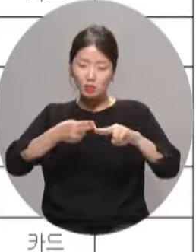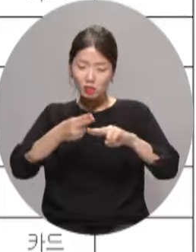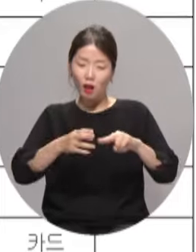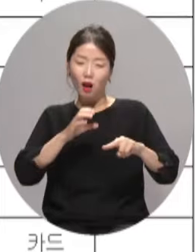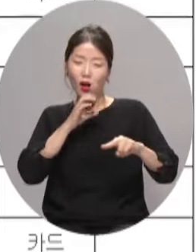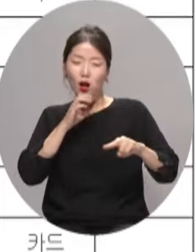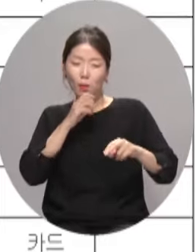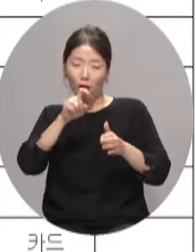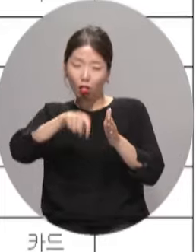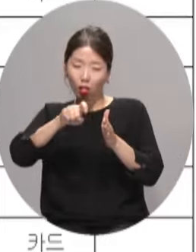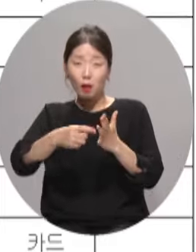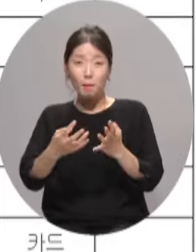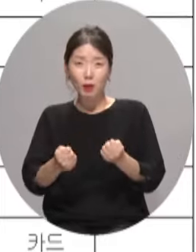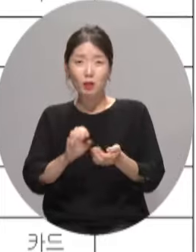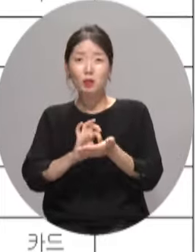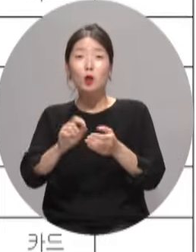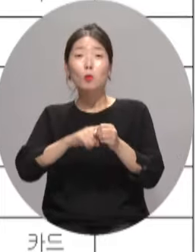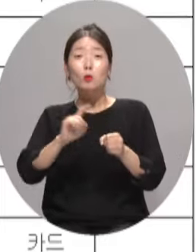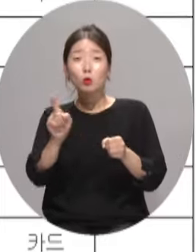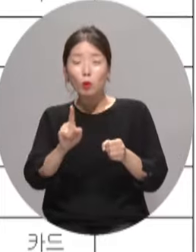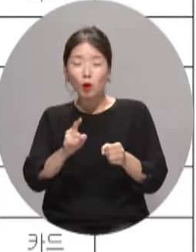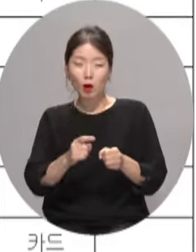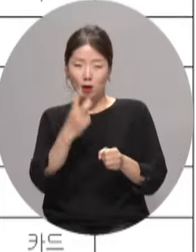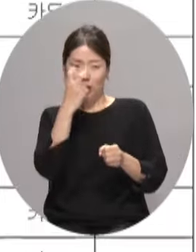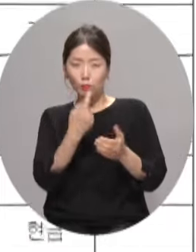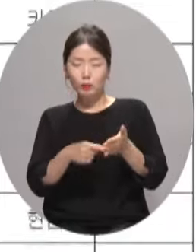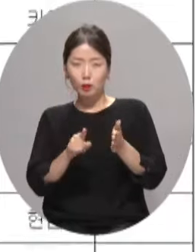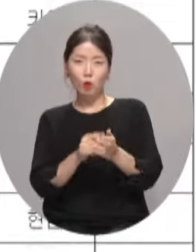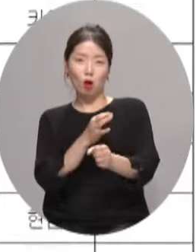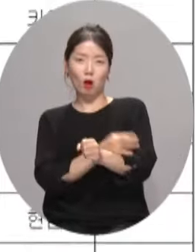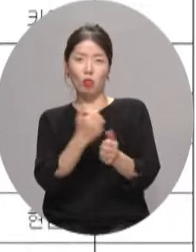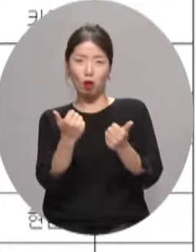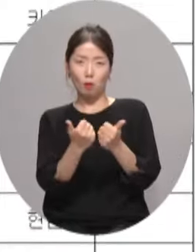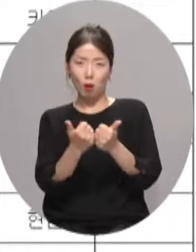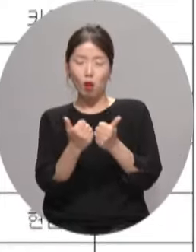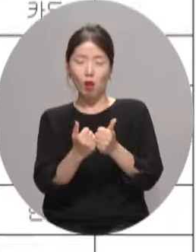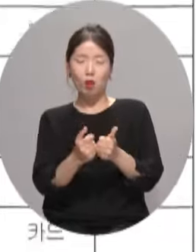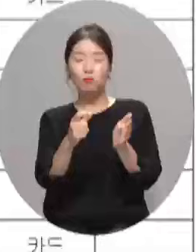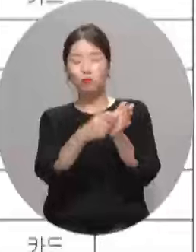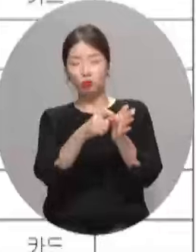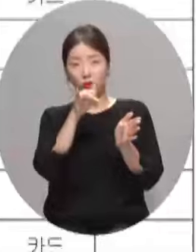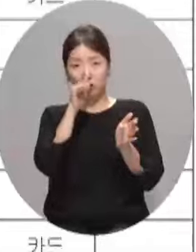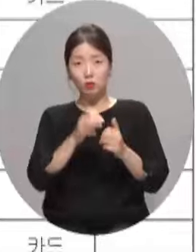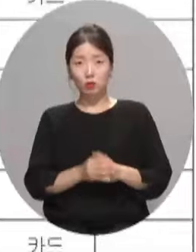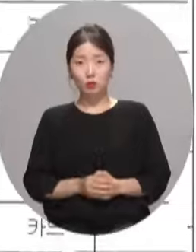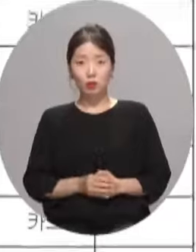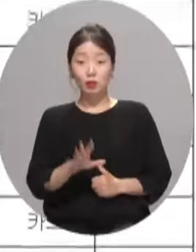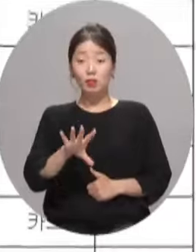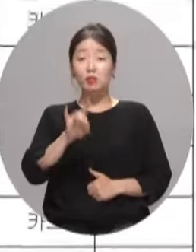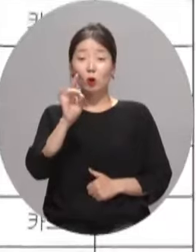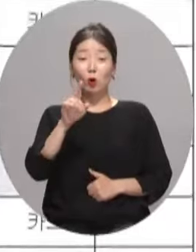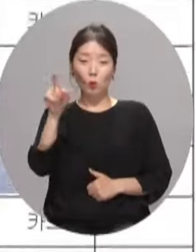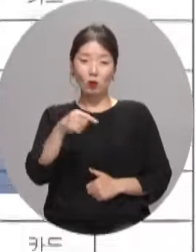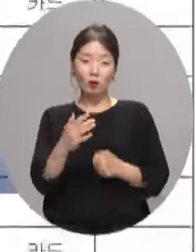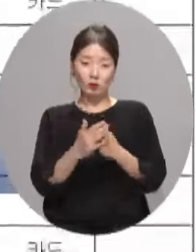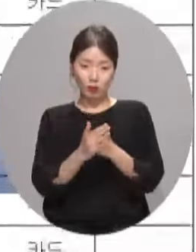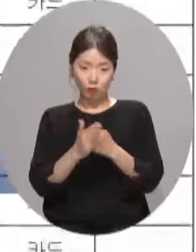카페에서 결제됐는데 사용 목적은 감사 업무를 위한 간담회가 대부분을 차지합니다 처음 오셨으니까